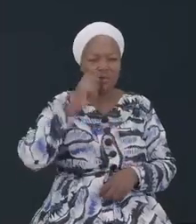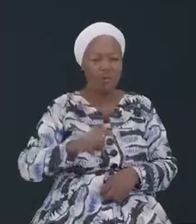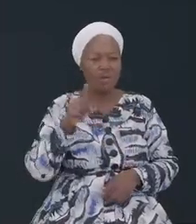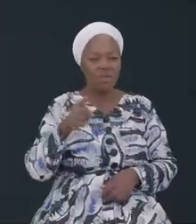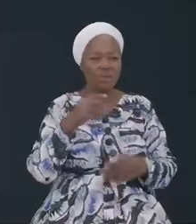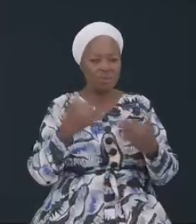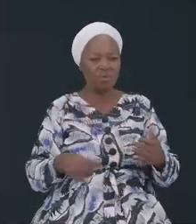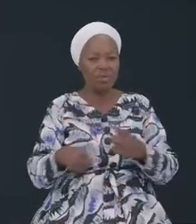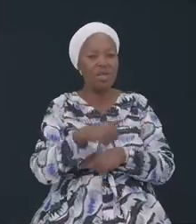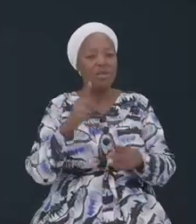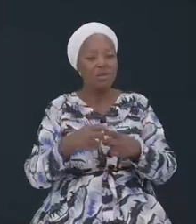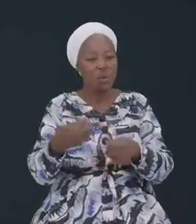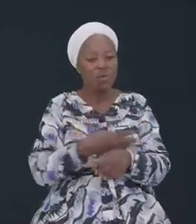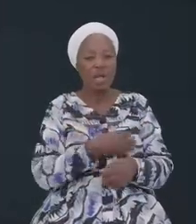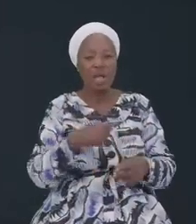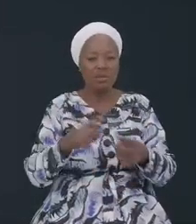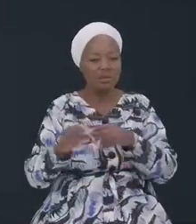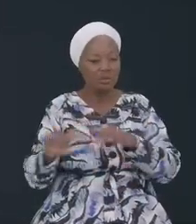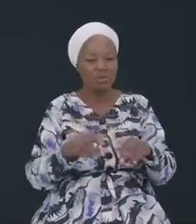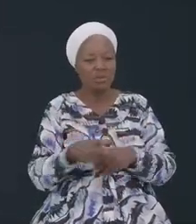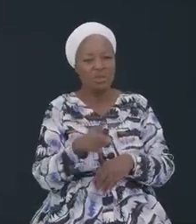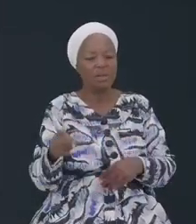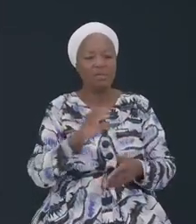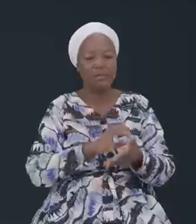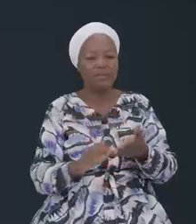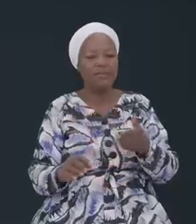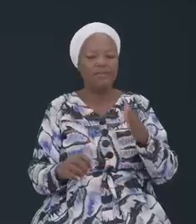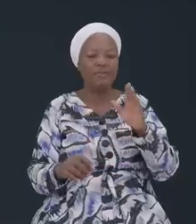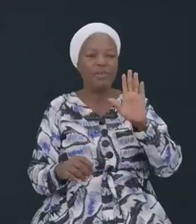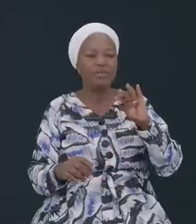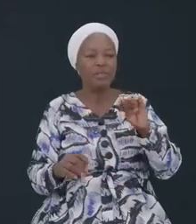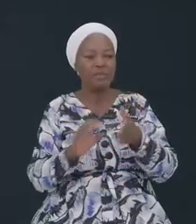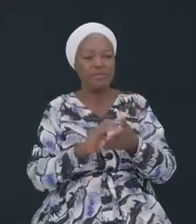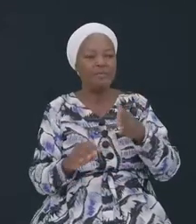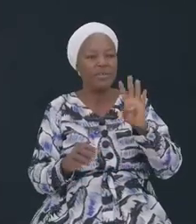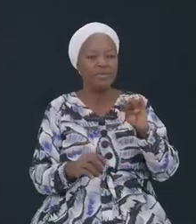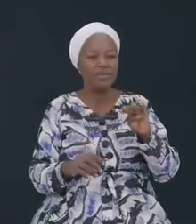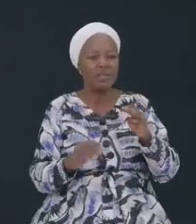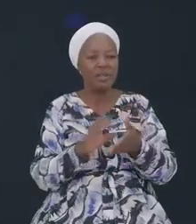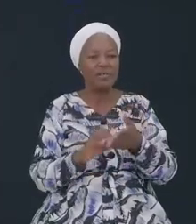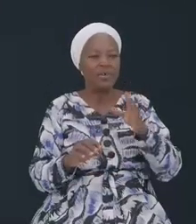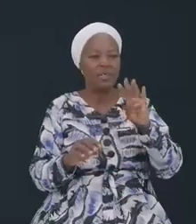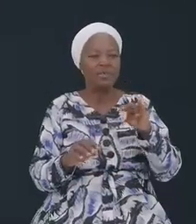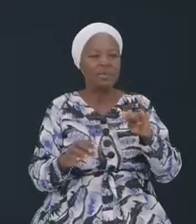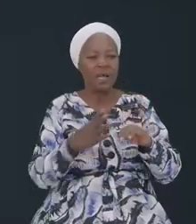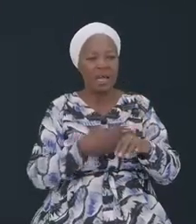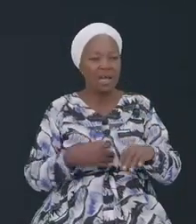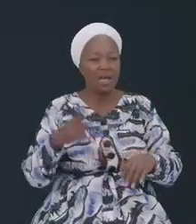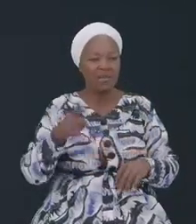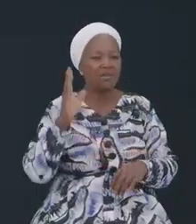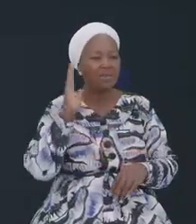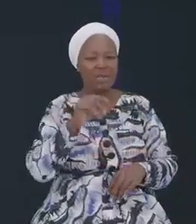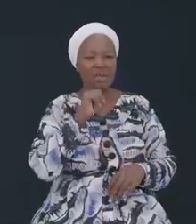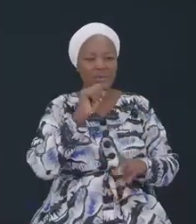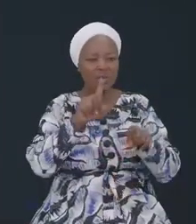tu les observeras et les mettras en pratique. Verset 14. Et que tu ne te